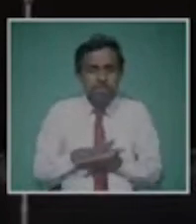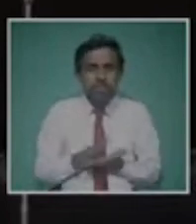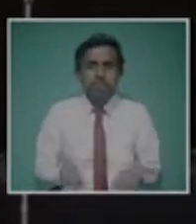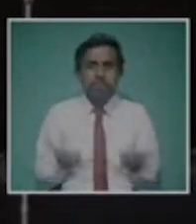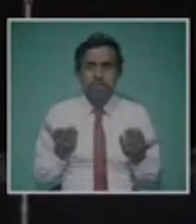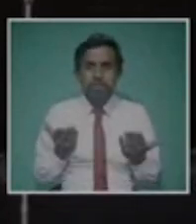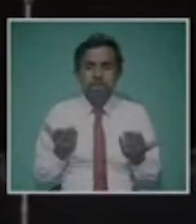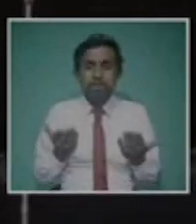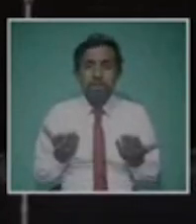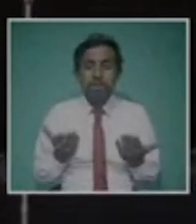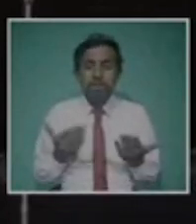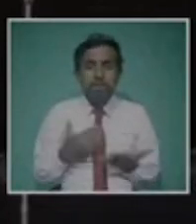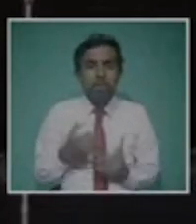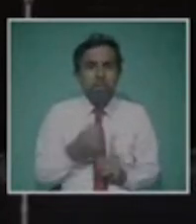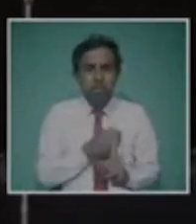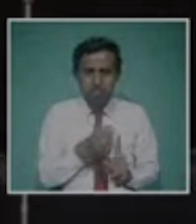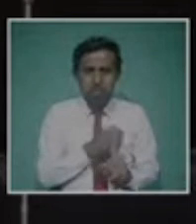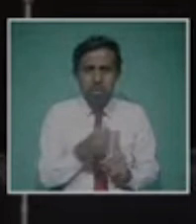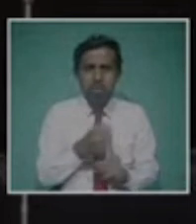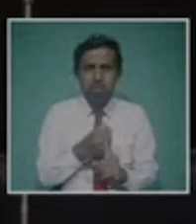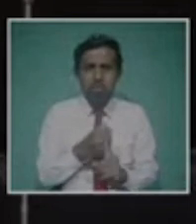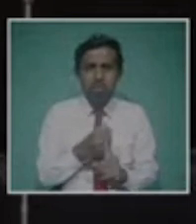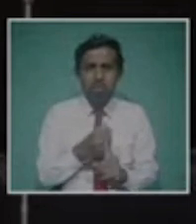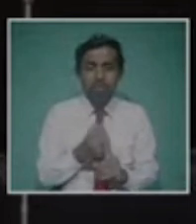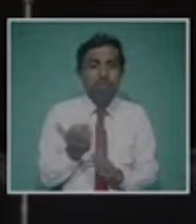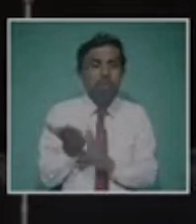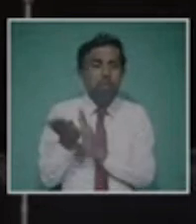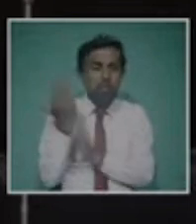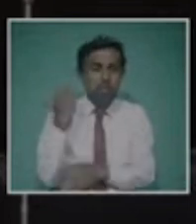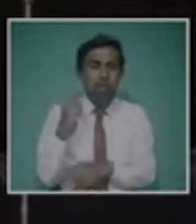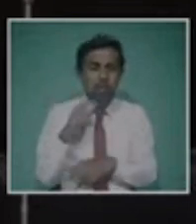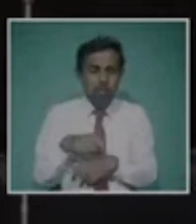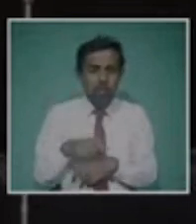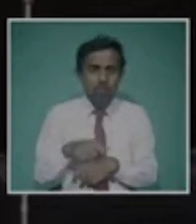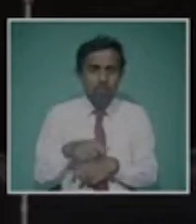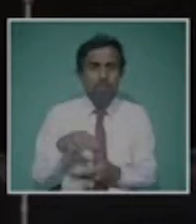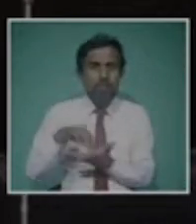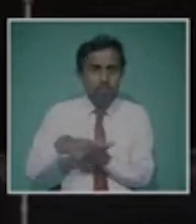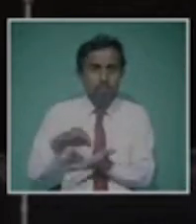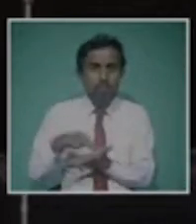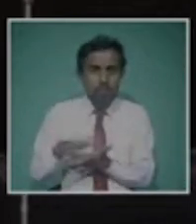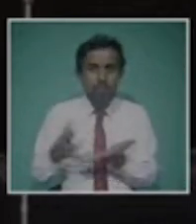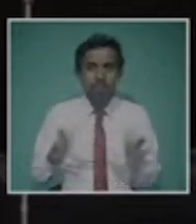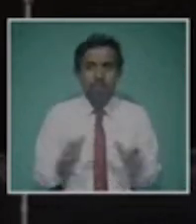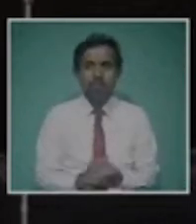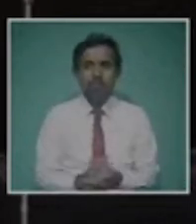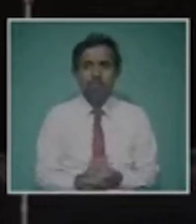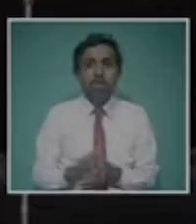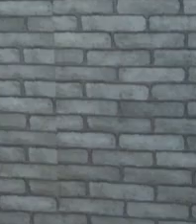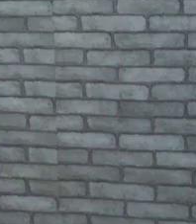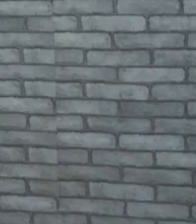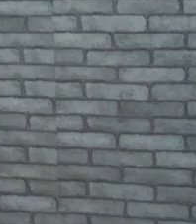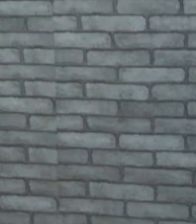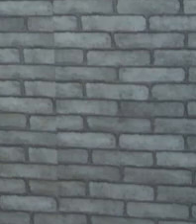அழுத்தங்களினால் அழுத்தங்களும் கடந்த காலங்களில் அவர்கள் சுதந்திரமாக செயல்படுவதற்கான வழிவகைகள் செய்யப்படவில்லை என்று நாங்கள் அறிகிறோம்.